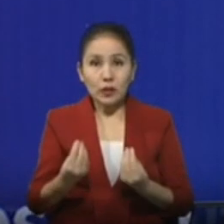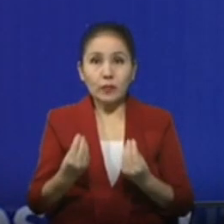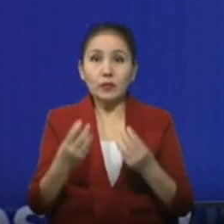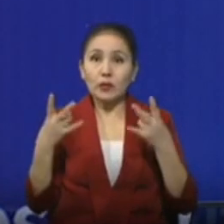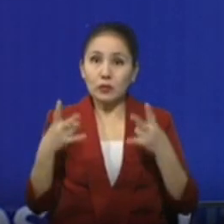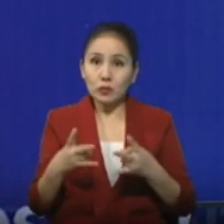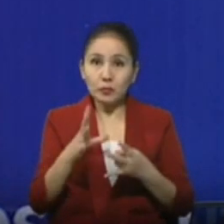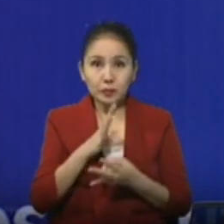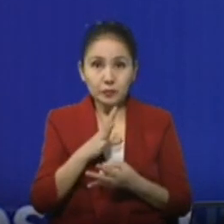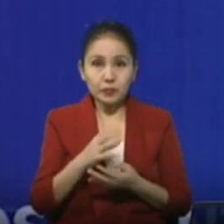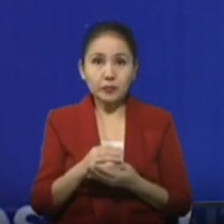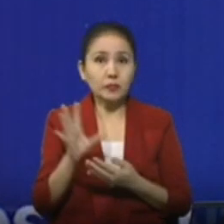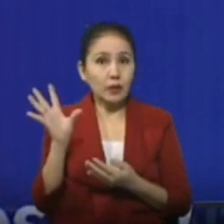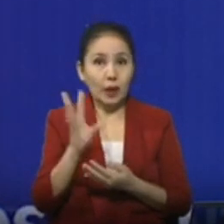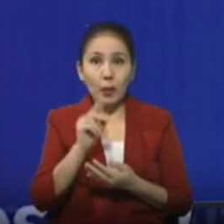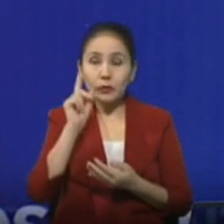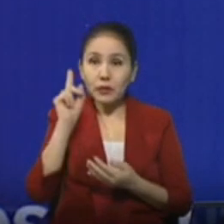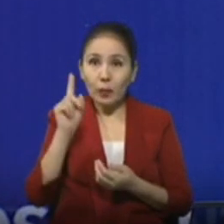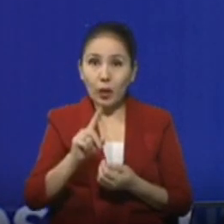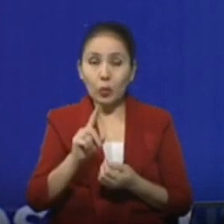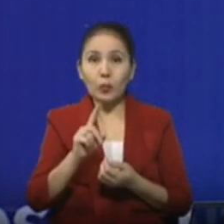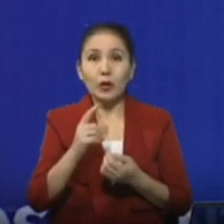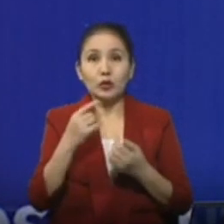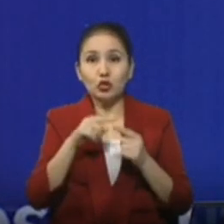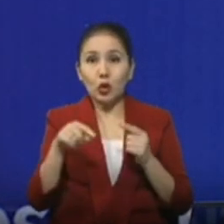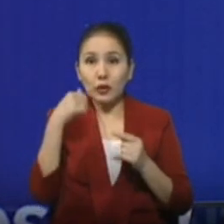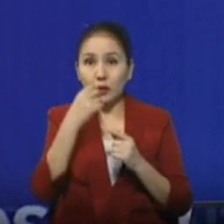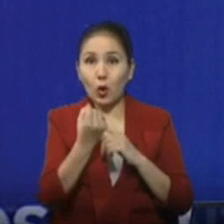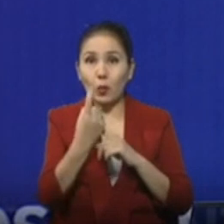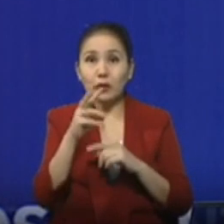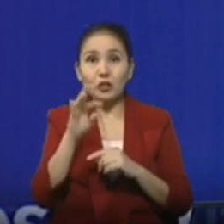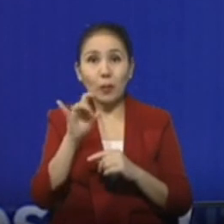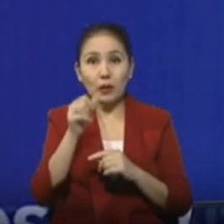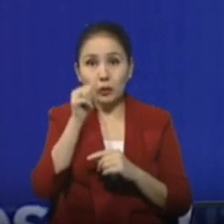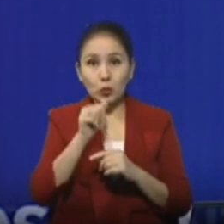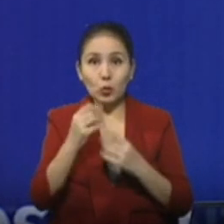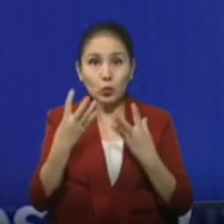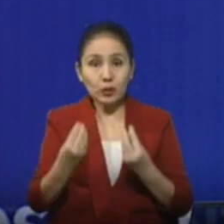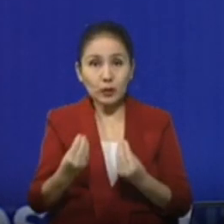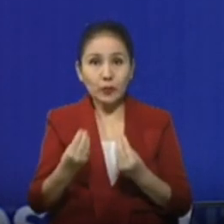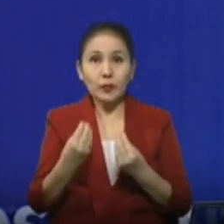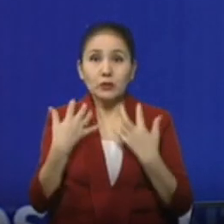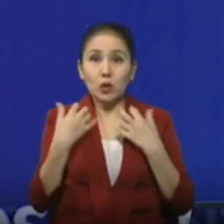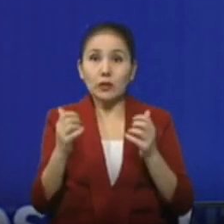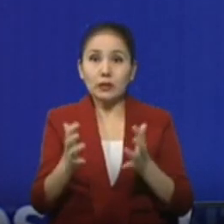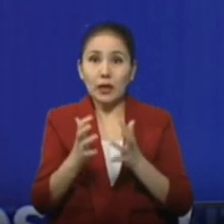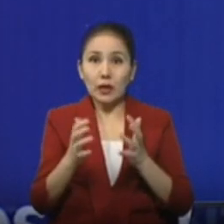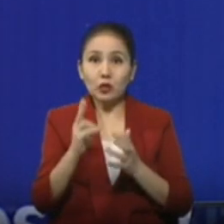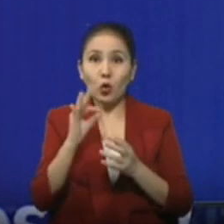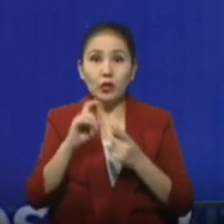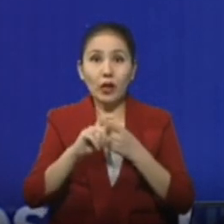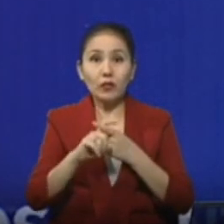berib turmoqda. Hammamizga ma'lumki, joriy yilning 11 mart kuni Jahon sog'liqni saqlash tashkiloti